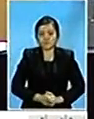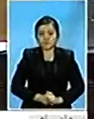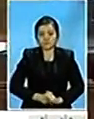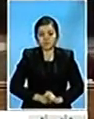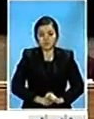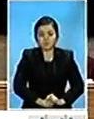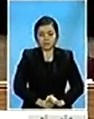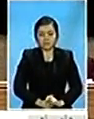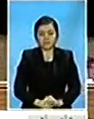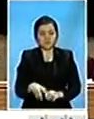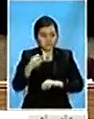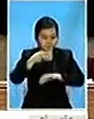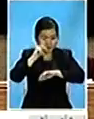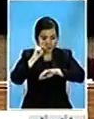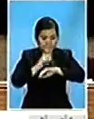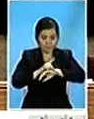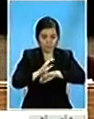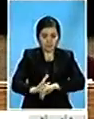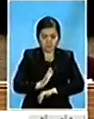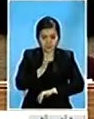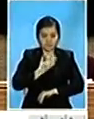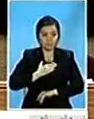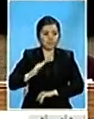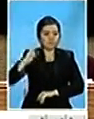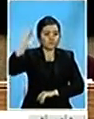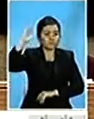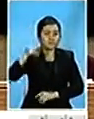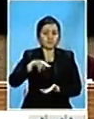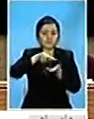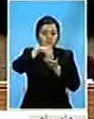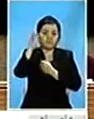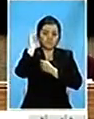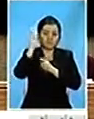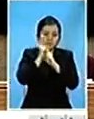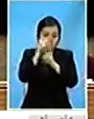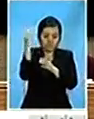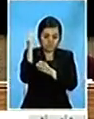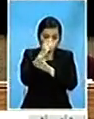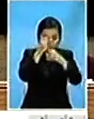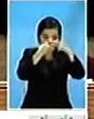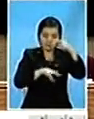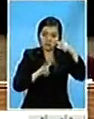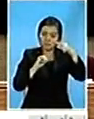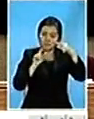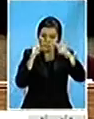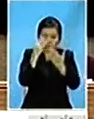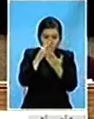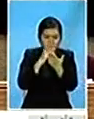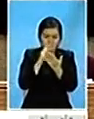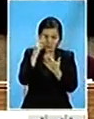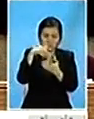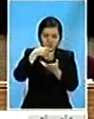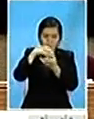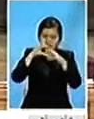ท่านประธานที่เคารพครับผมขอประท้วงผู้อภิปรายตามข้อ61ครับไม่เกี่ยวกับวาระสงฆ์เลยครับท่านประธาน